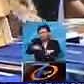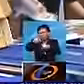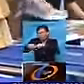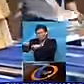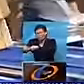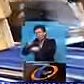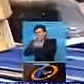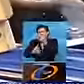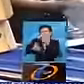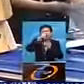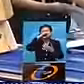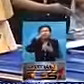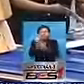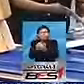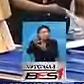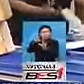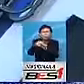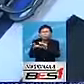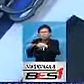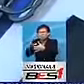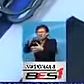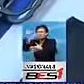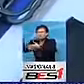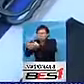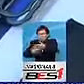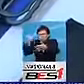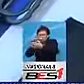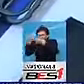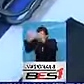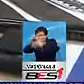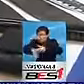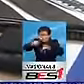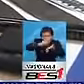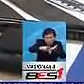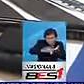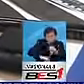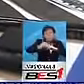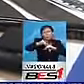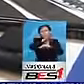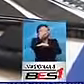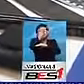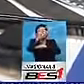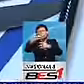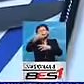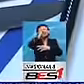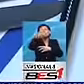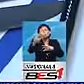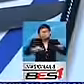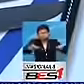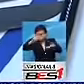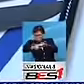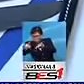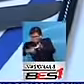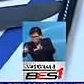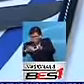pelbagai kesalahan jenayah termasuk anggota kumpulan kongsi gelap diperiksa. Selain itu, lebih 19,000 kenderaan turut diperiksa dalam Ops